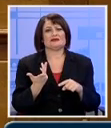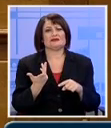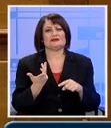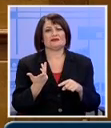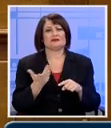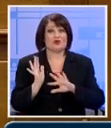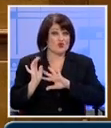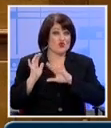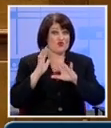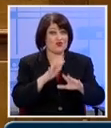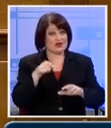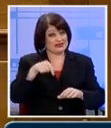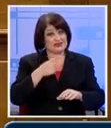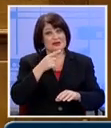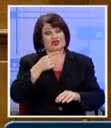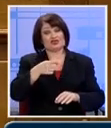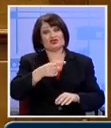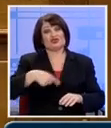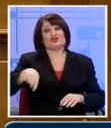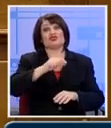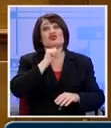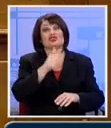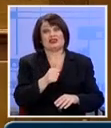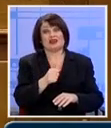μεγαλειώδης συγκέντρωσή σας απόψε στο Σύνταγμα?